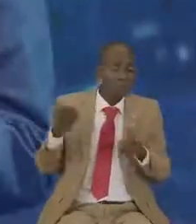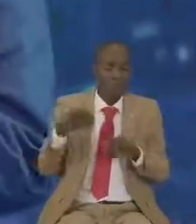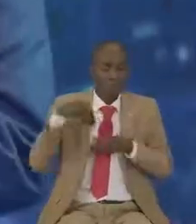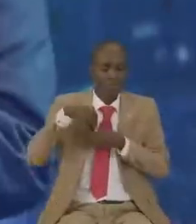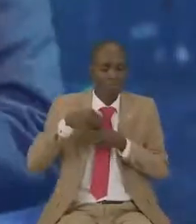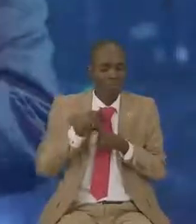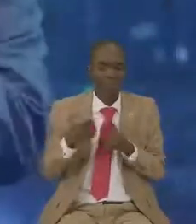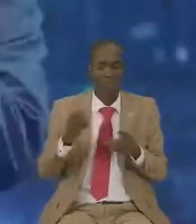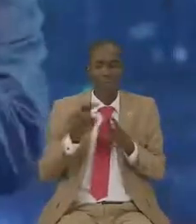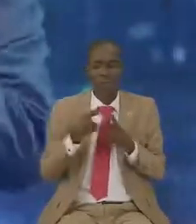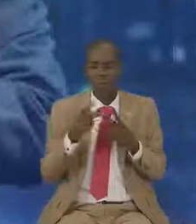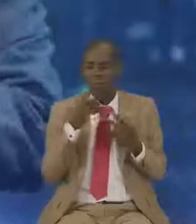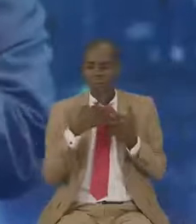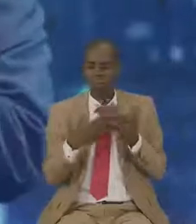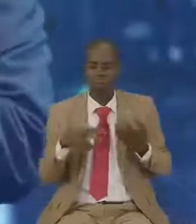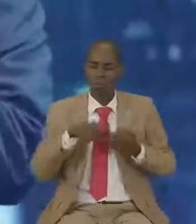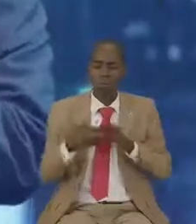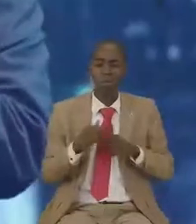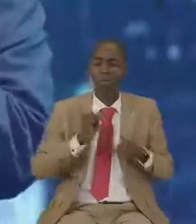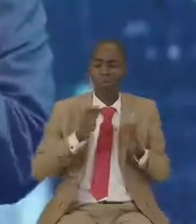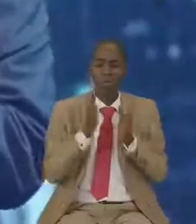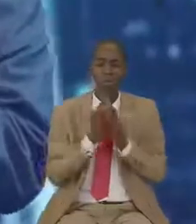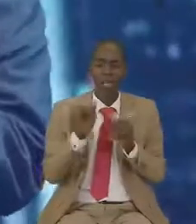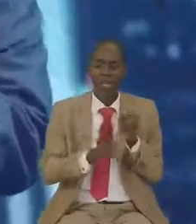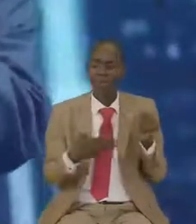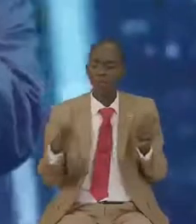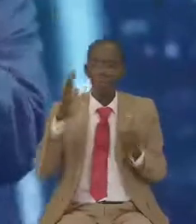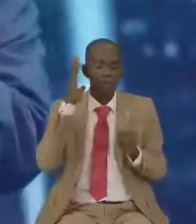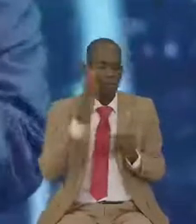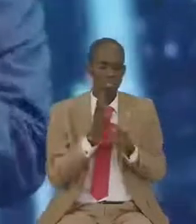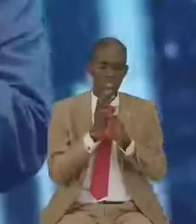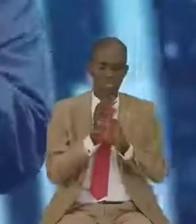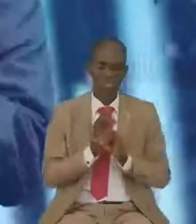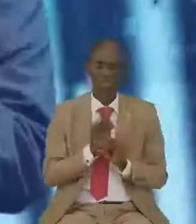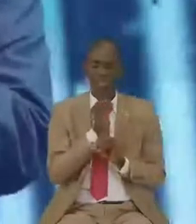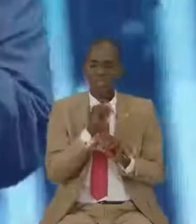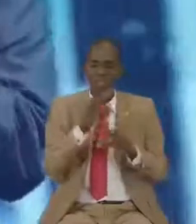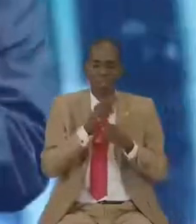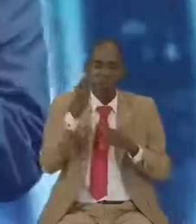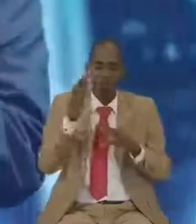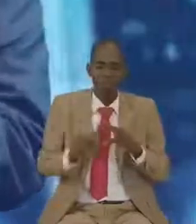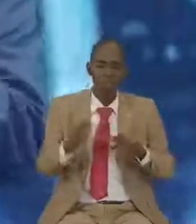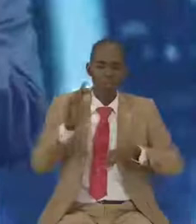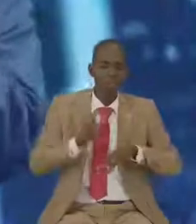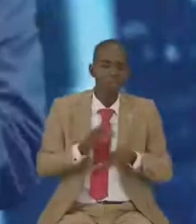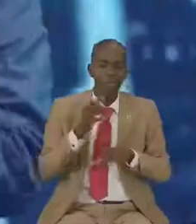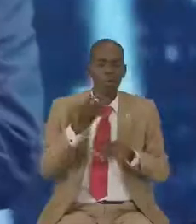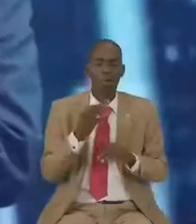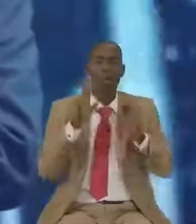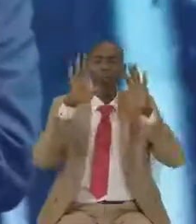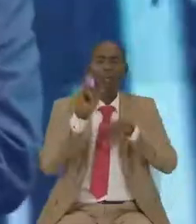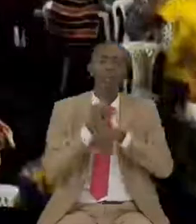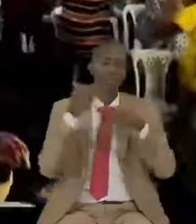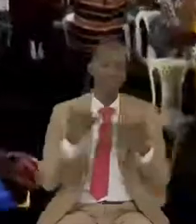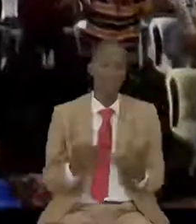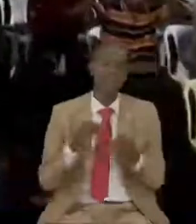Une plaie intérieure, une hémorragie, je prie Seigneur que tu reçoives